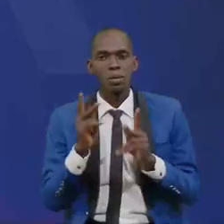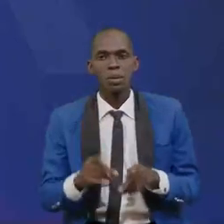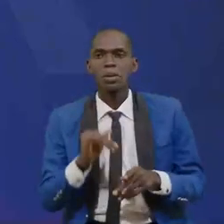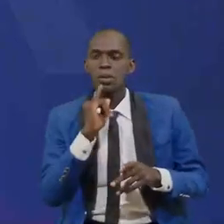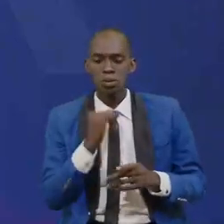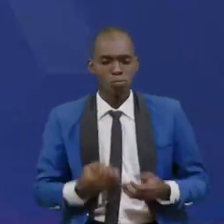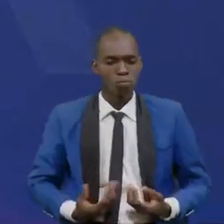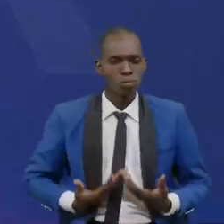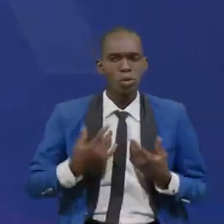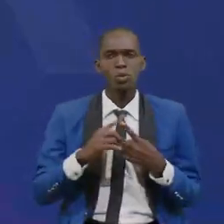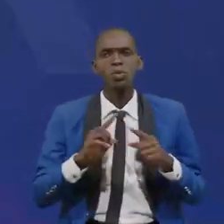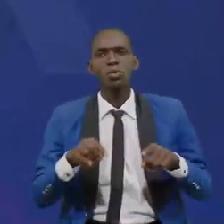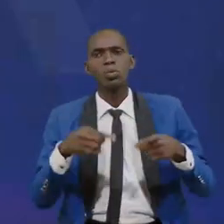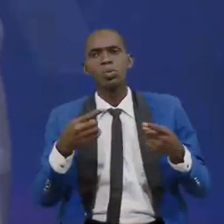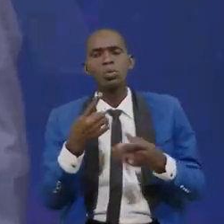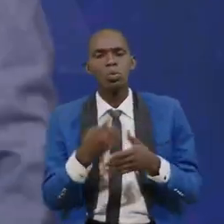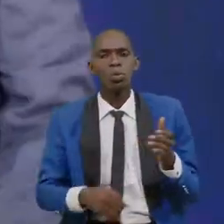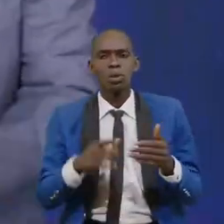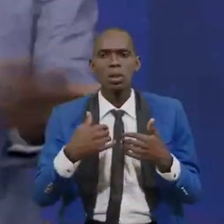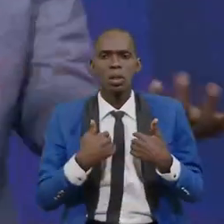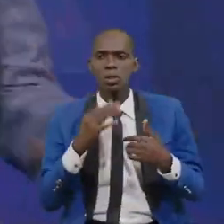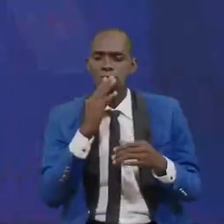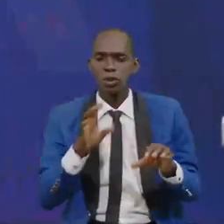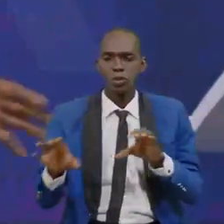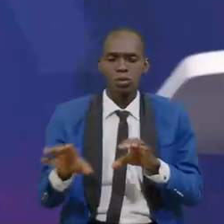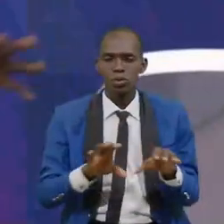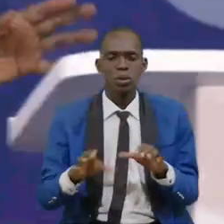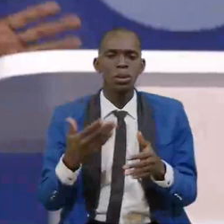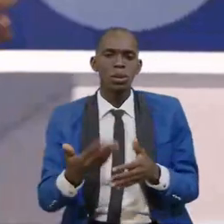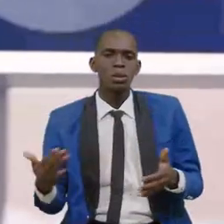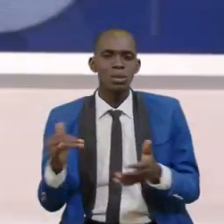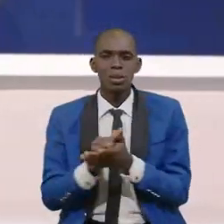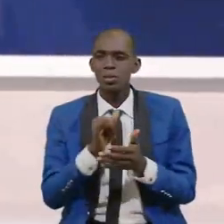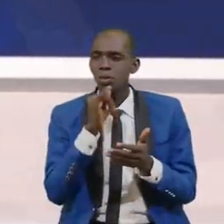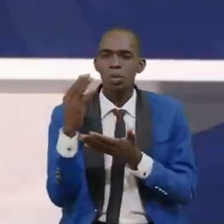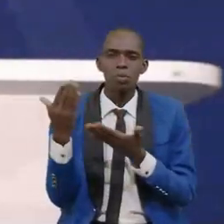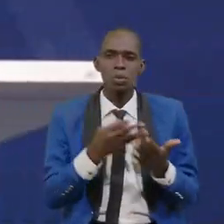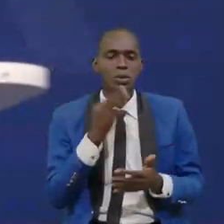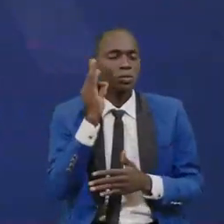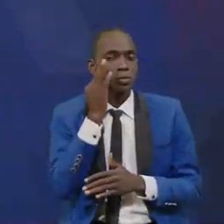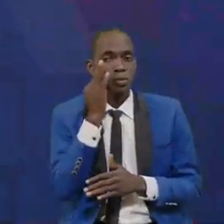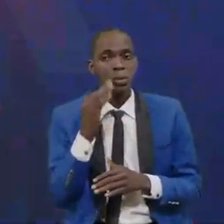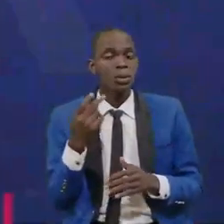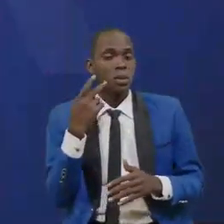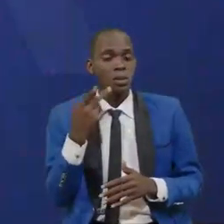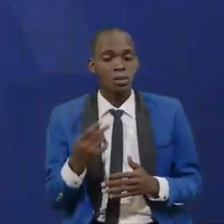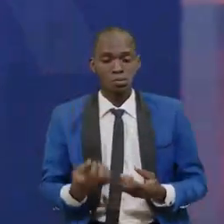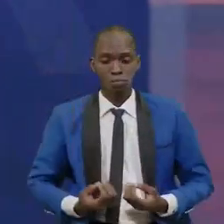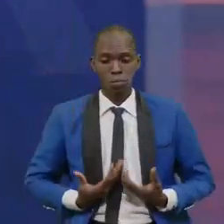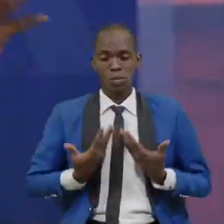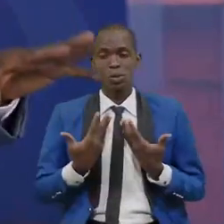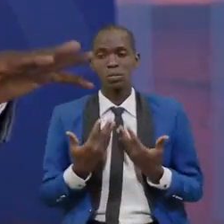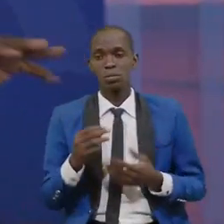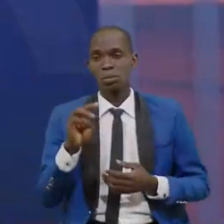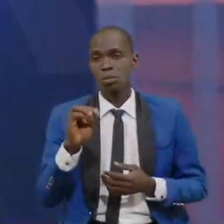Et il a d'énergie pour aller faire ce qu'il faisait et qui ne portait pas de fruits. La motivation à une séance pareille n'est